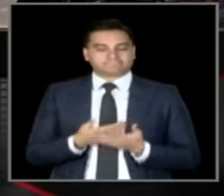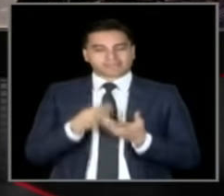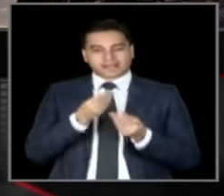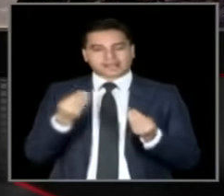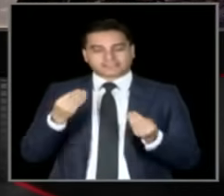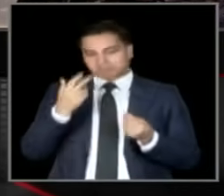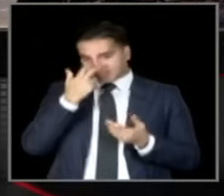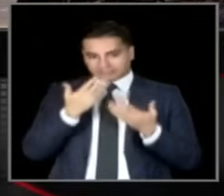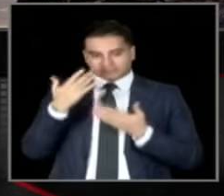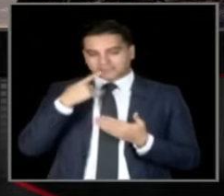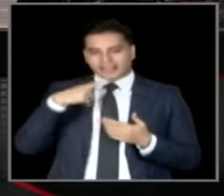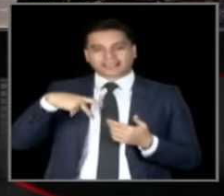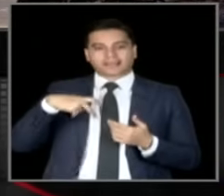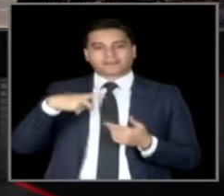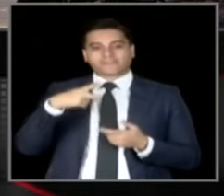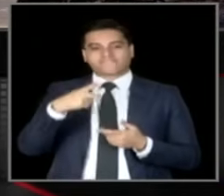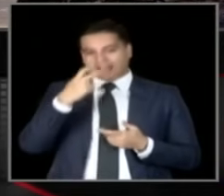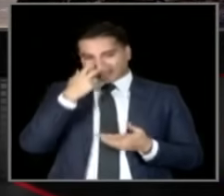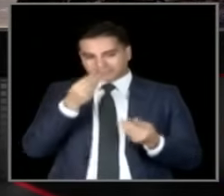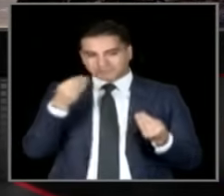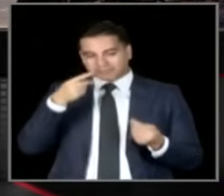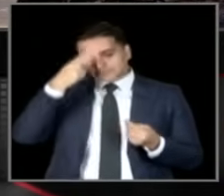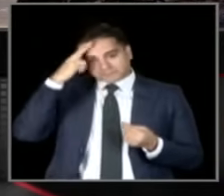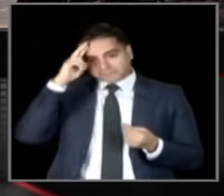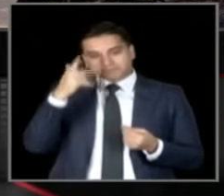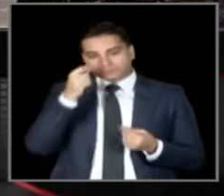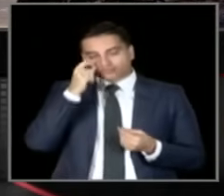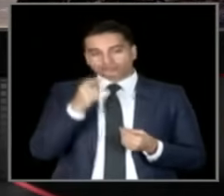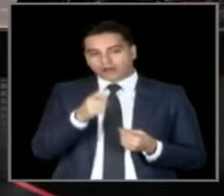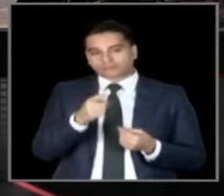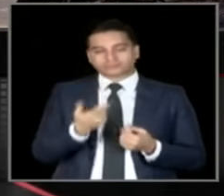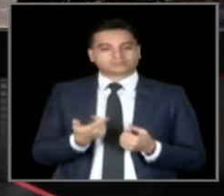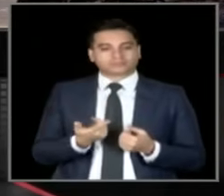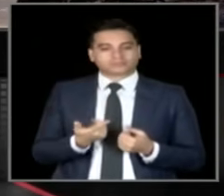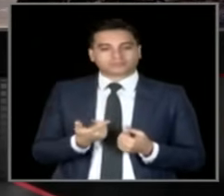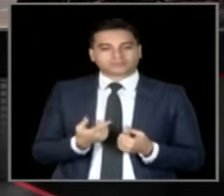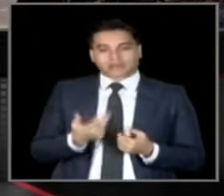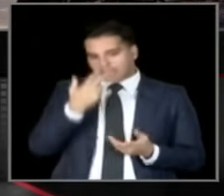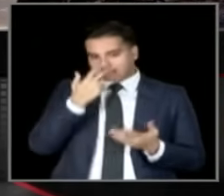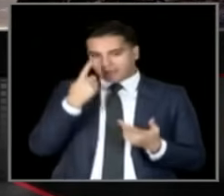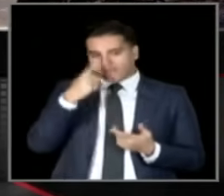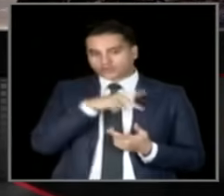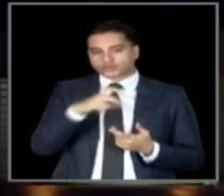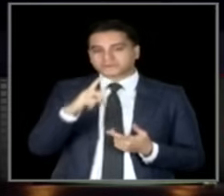رسمها في تمانينات القرن ال19 من كبار